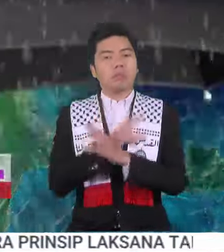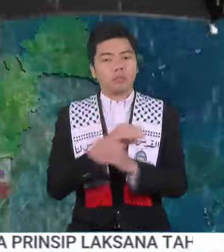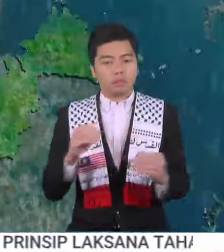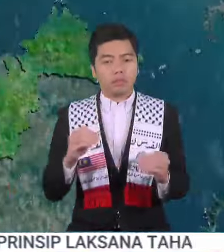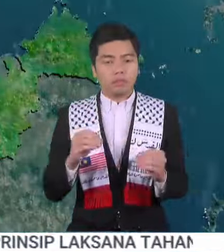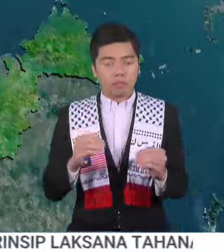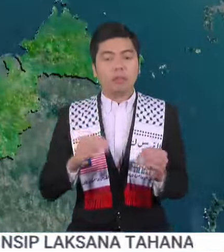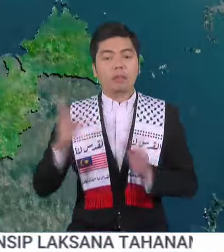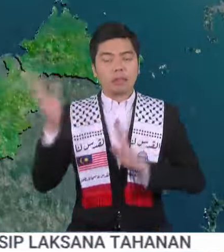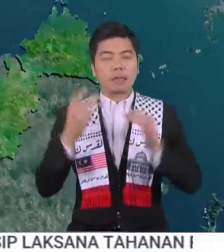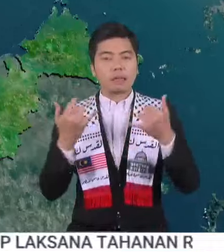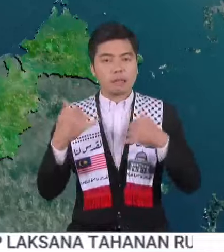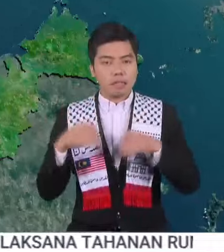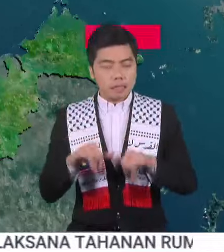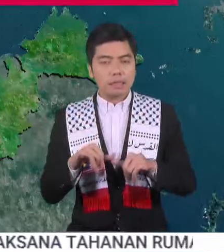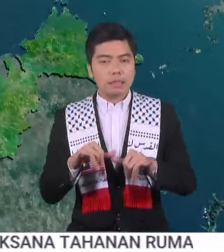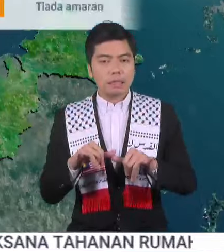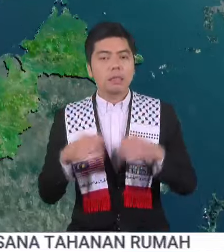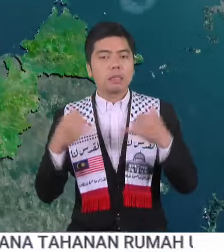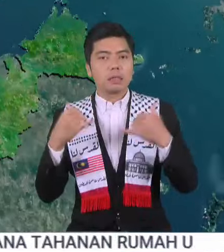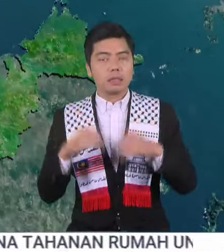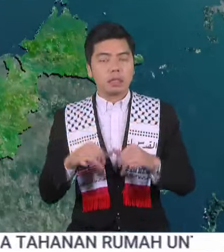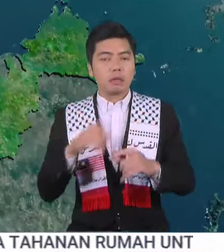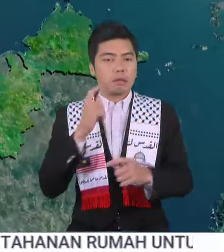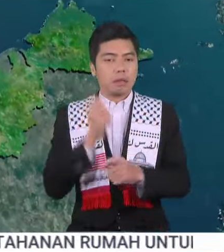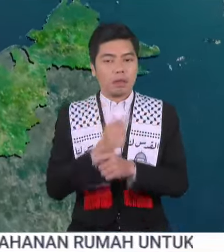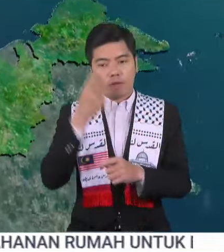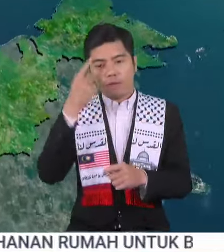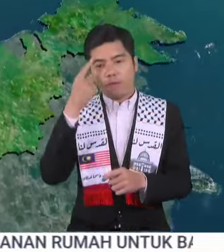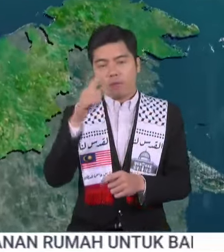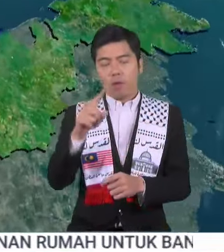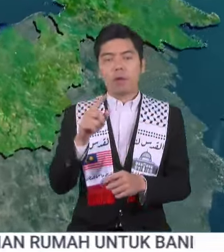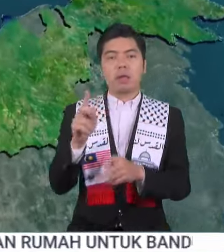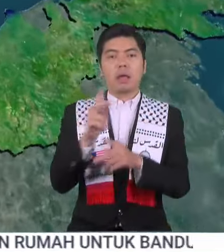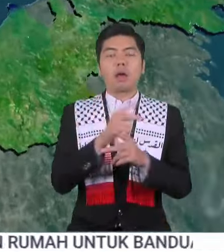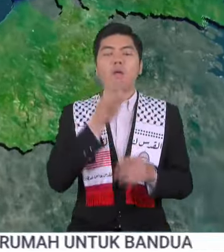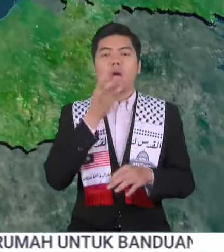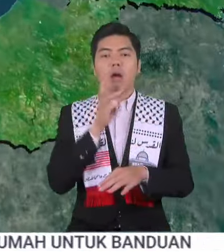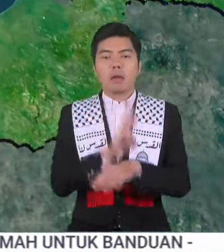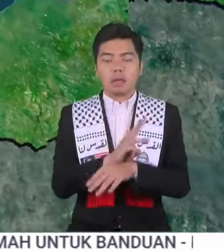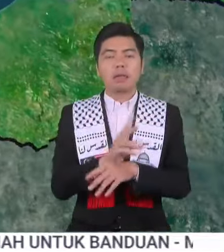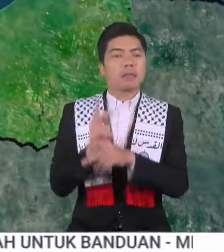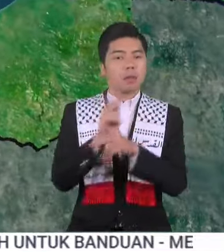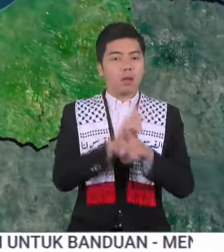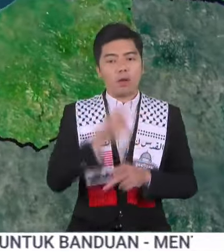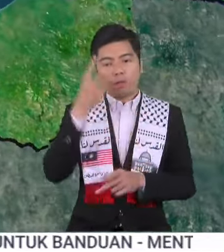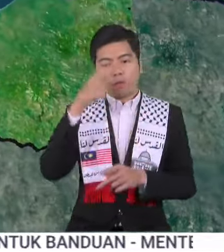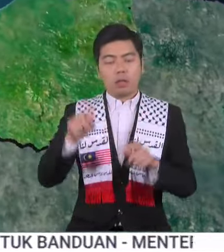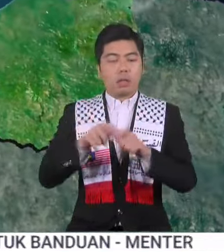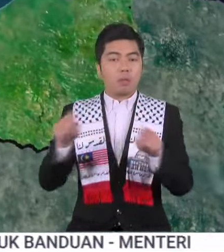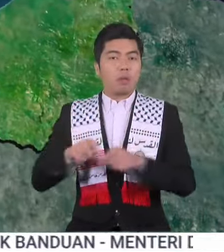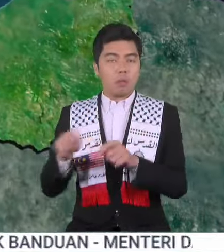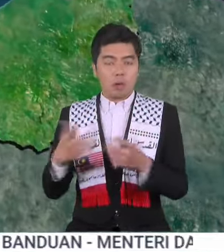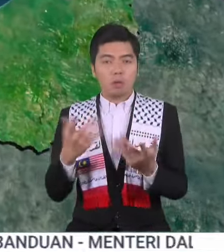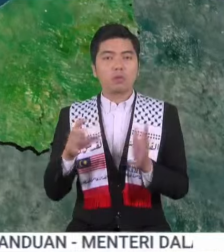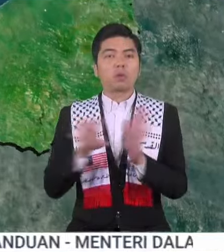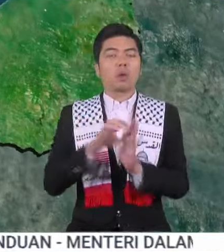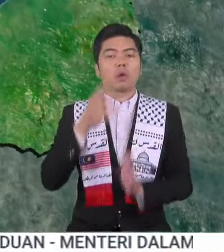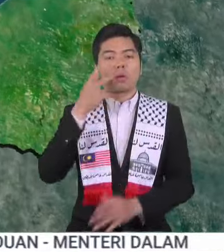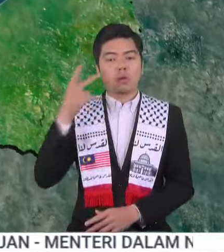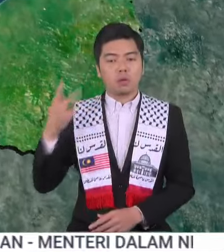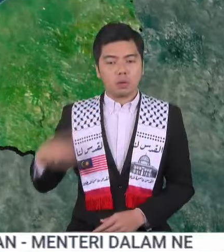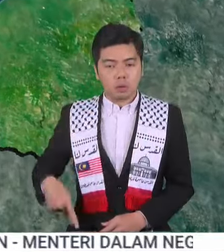masih lagi mengekalkan amaran hujan berterusan peringkat waspada melibatkan bahagian Kuching,